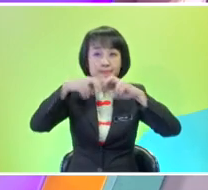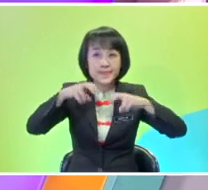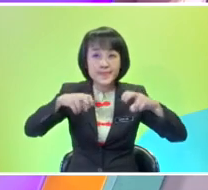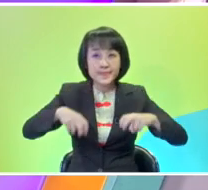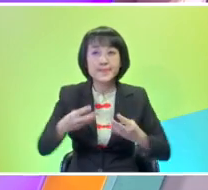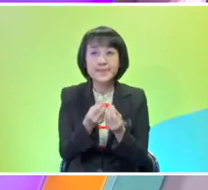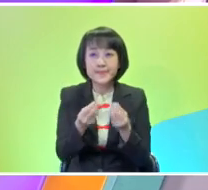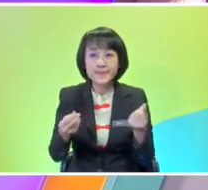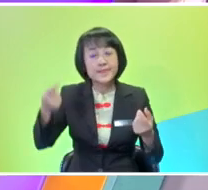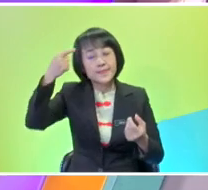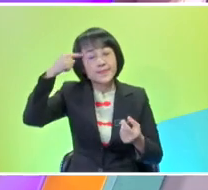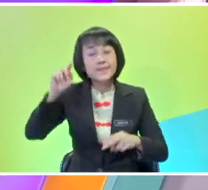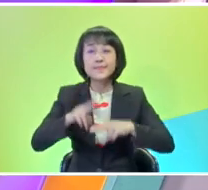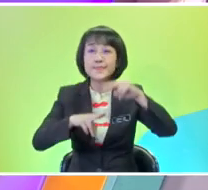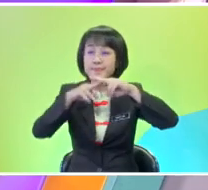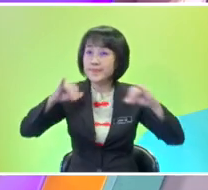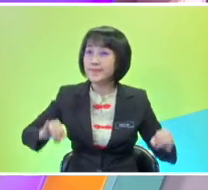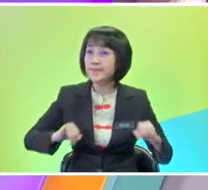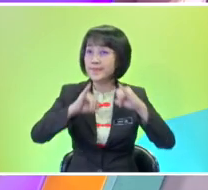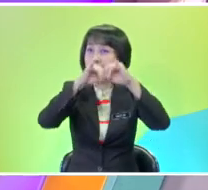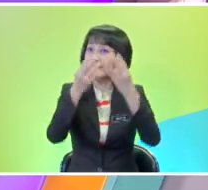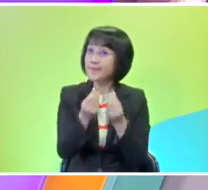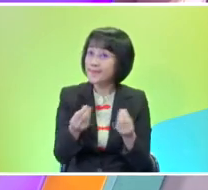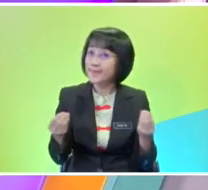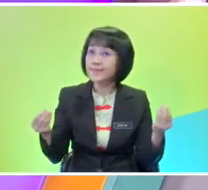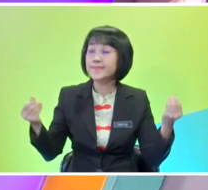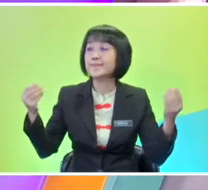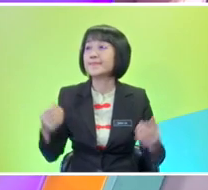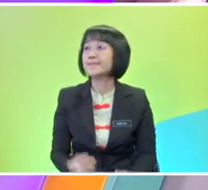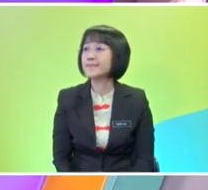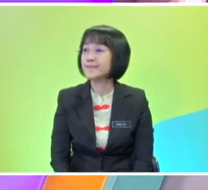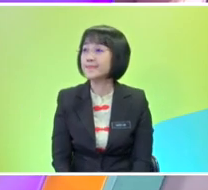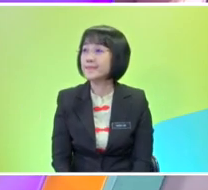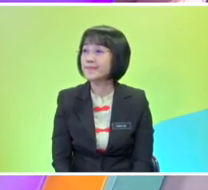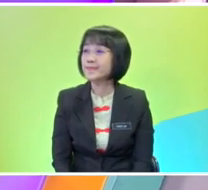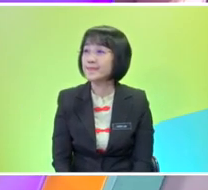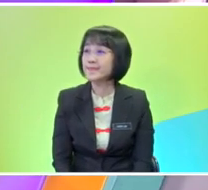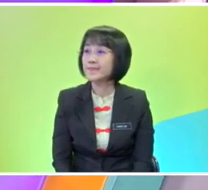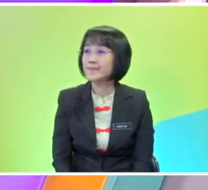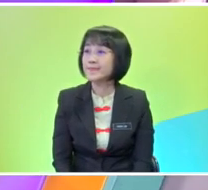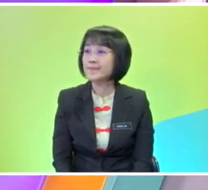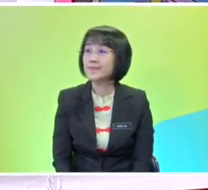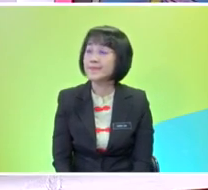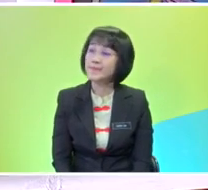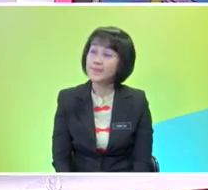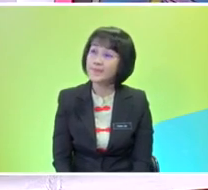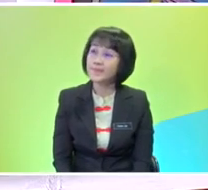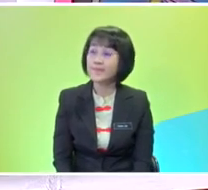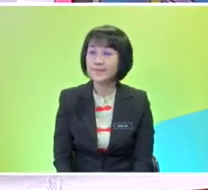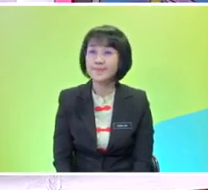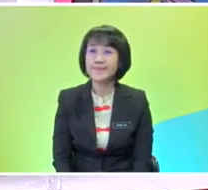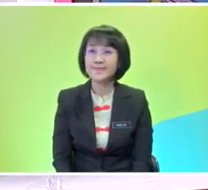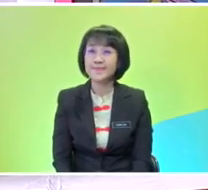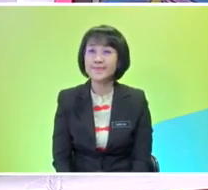istana pasir Oke sebenarnya kita eee transmisi tengok pasti ada emak tak beli gula pasir lah jangan sampai pasti